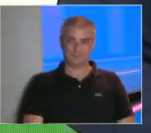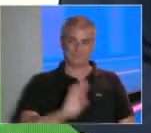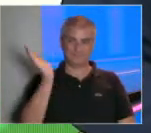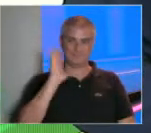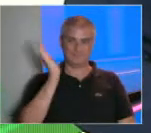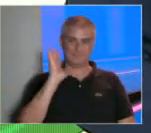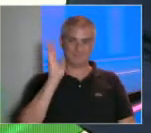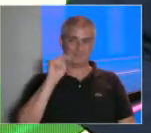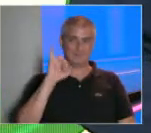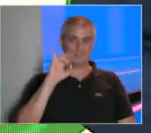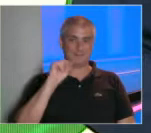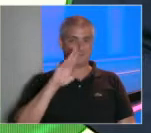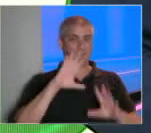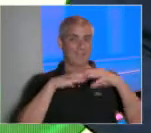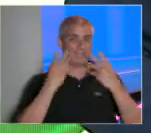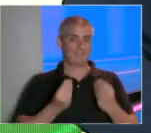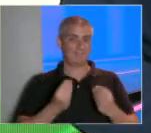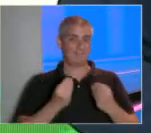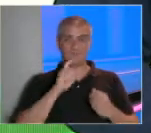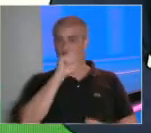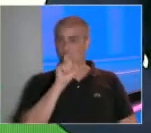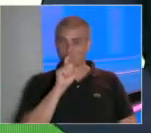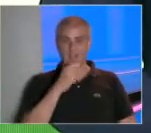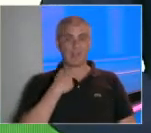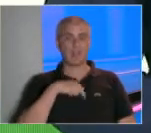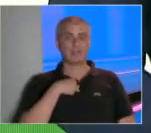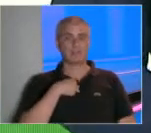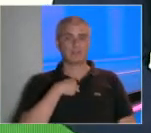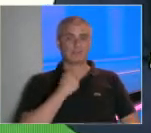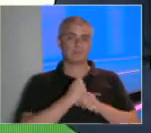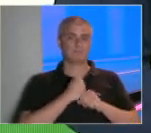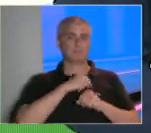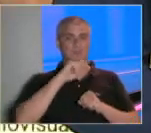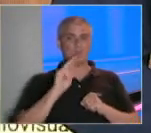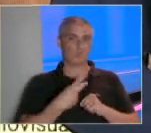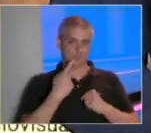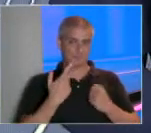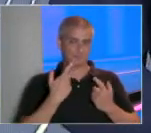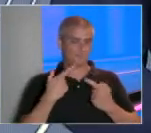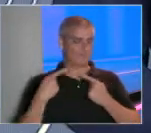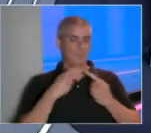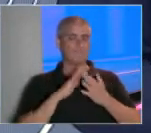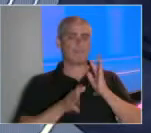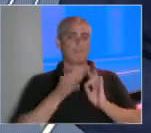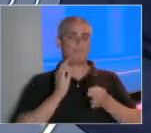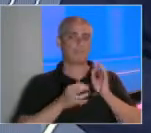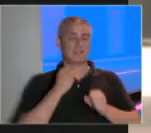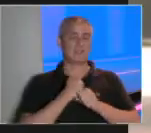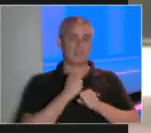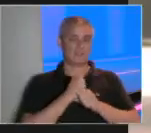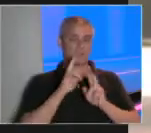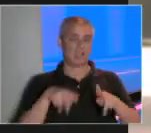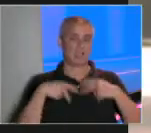שלום, שלום יניר, אז ערב טוב, וככל הנראה, אנחנו הולכים שוב לקרב בבית הדין לעבודה על